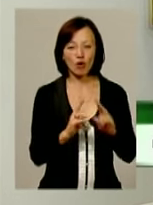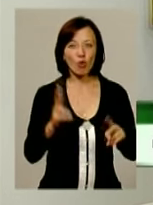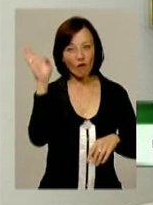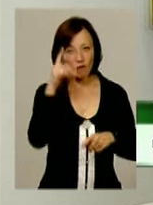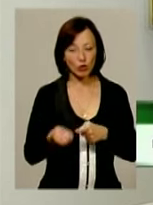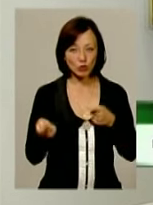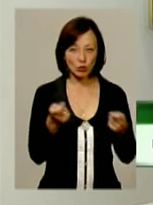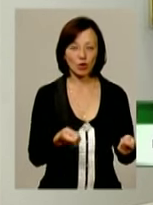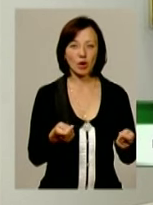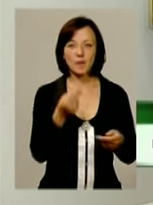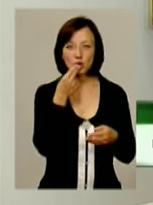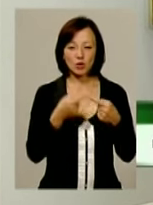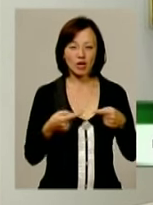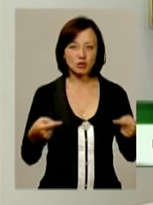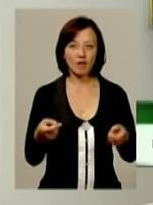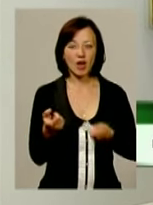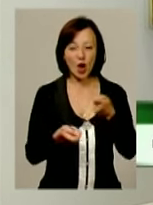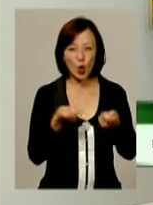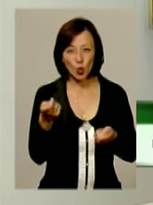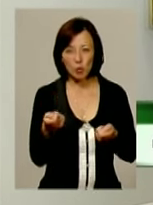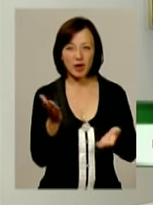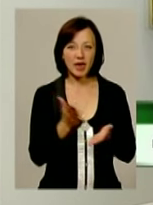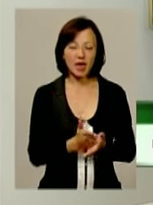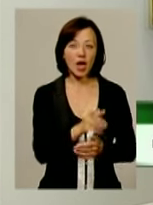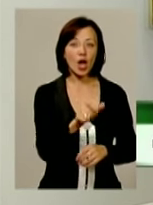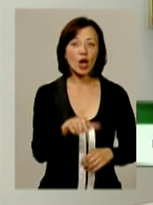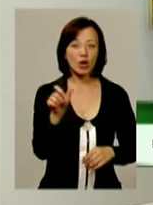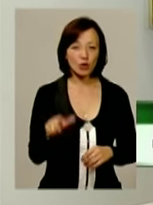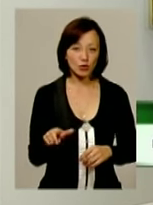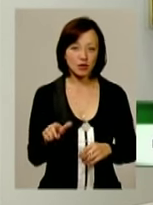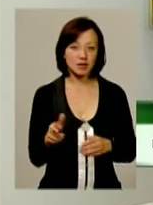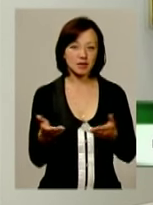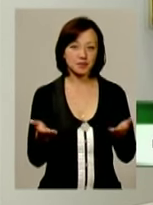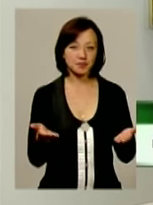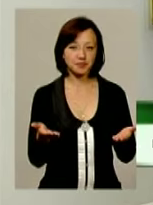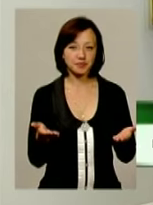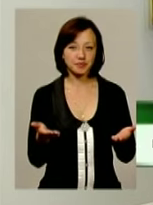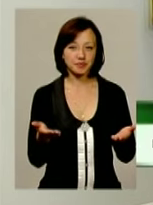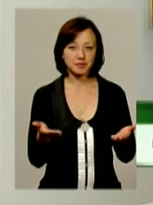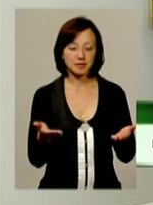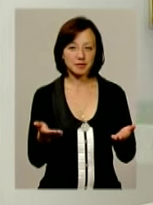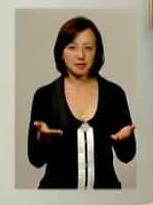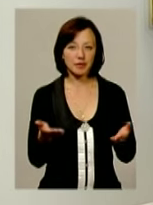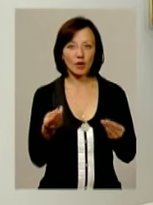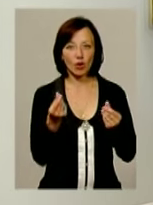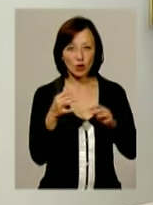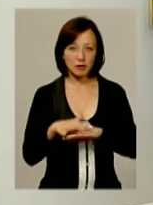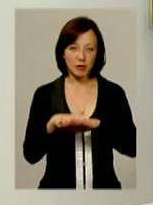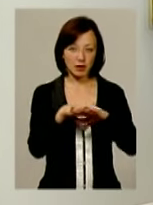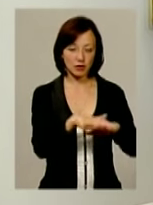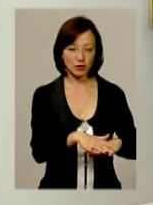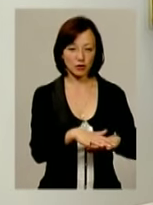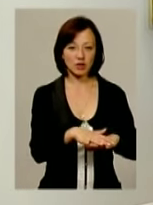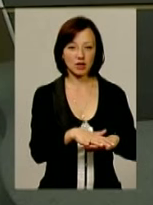хто продуктами харчування, хто крупами. Є такі люди, яких я навіть і не знаю, які там буває переводять якісь кошти. І